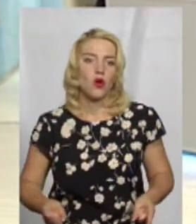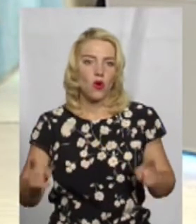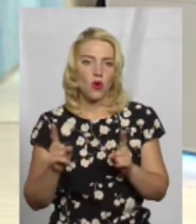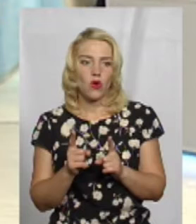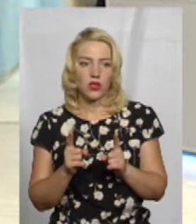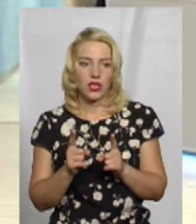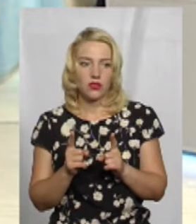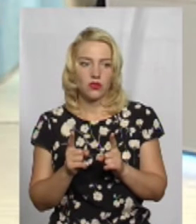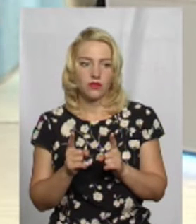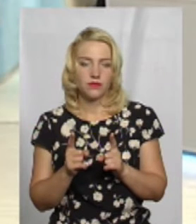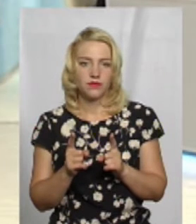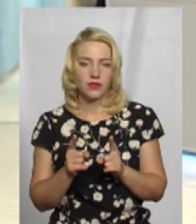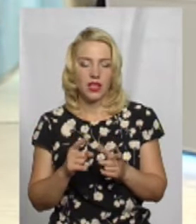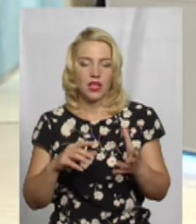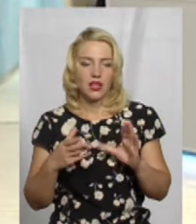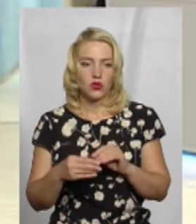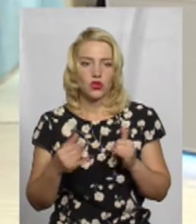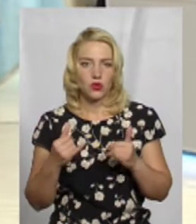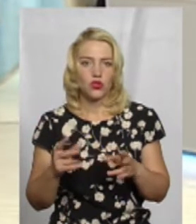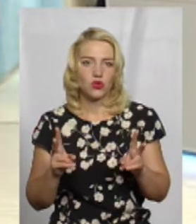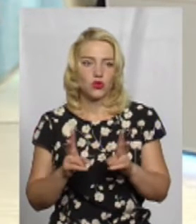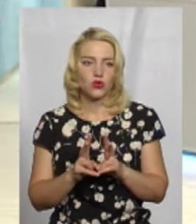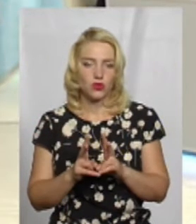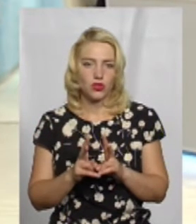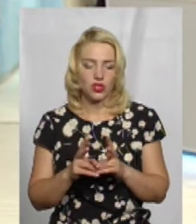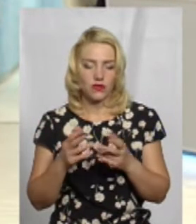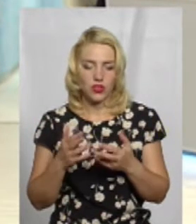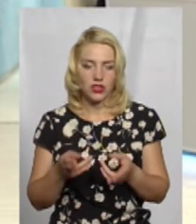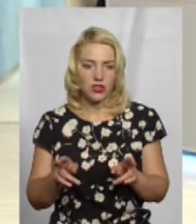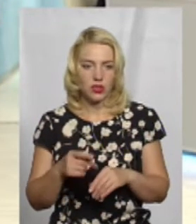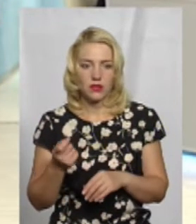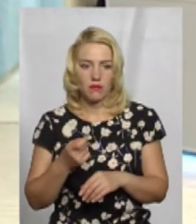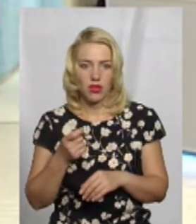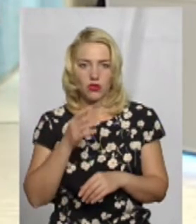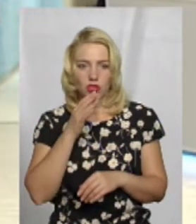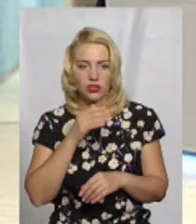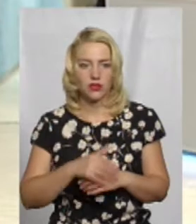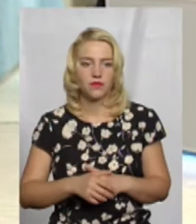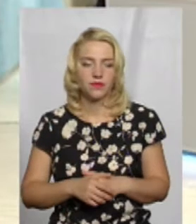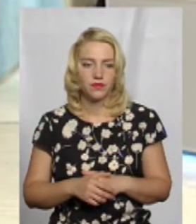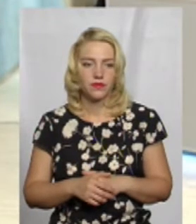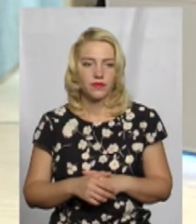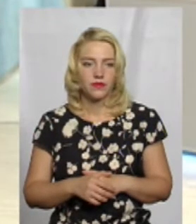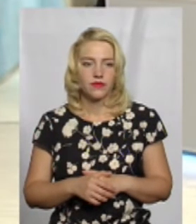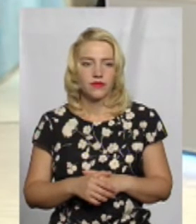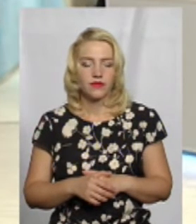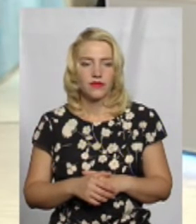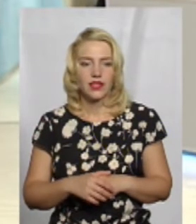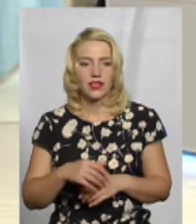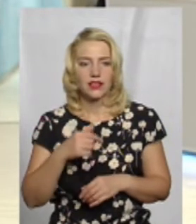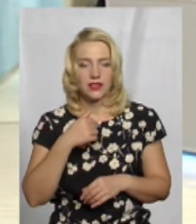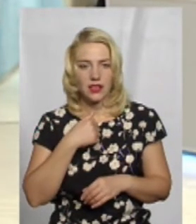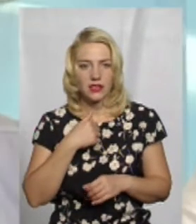Коротенько, результат сьогоднішньої зустрічі, бо вже зовсім залишилось мало часу. Так?